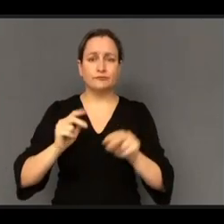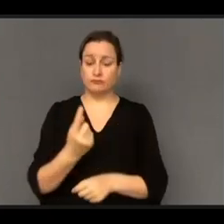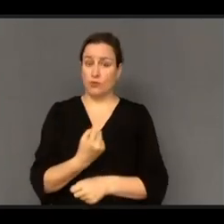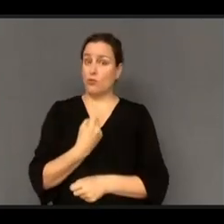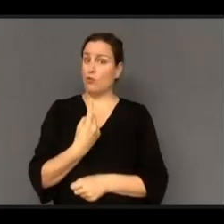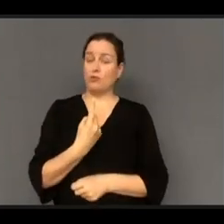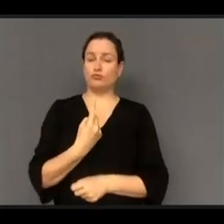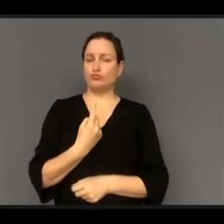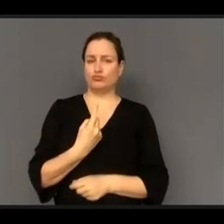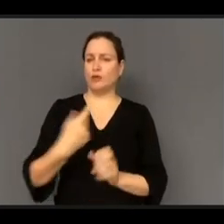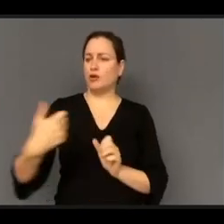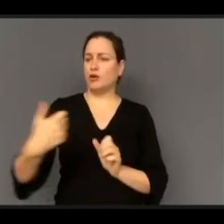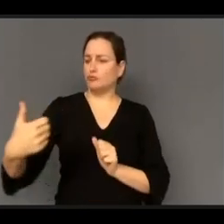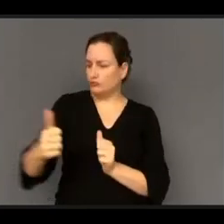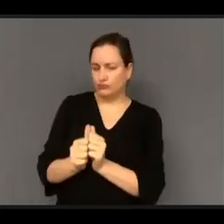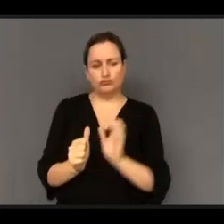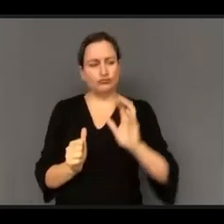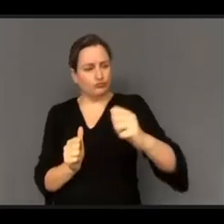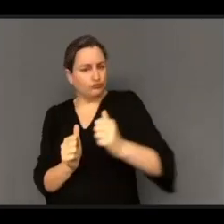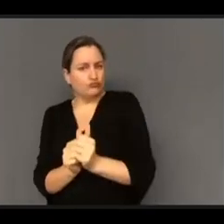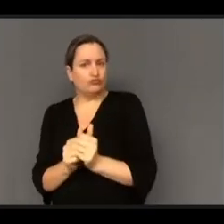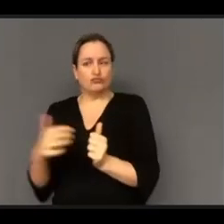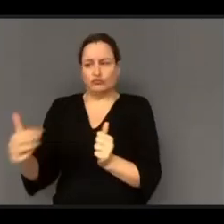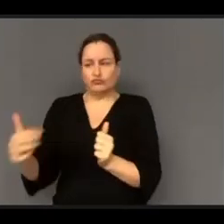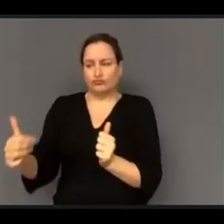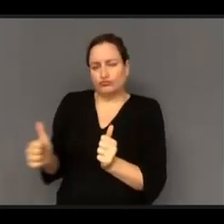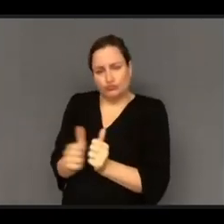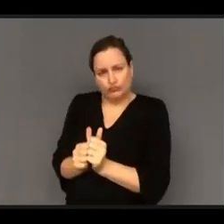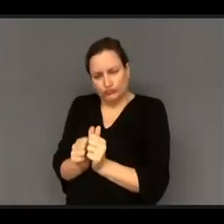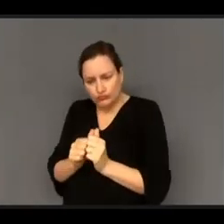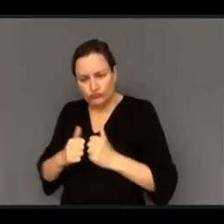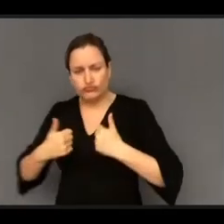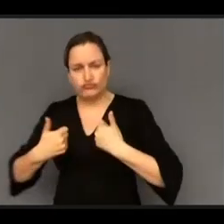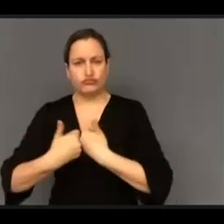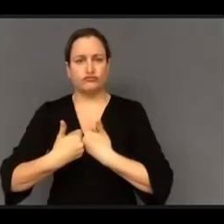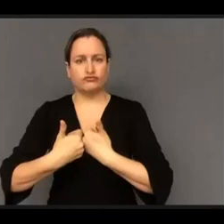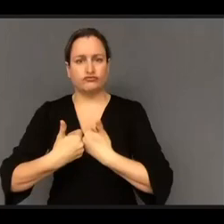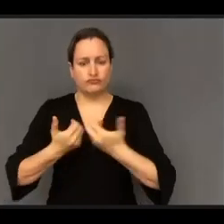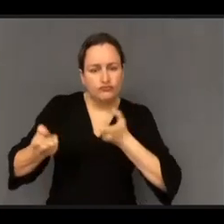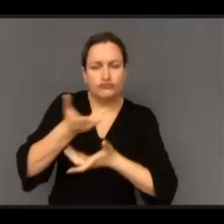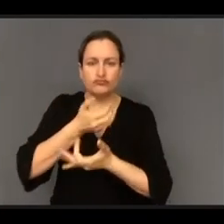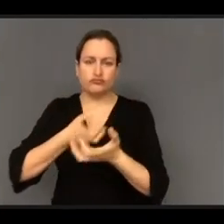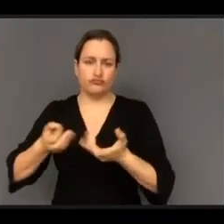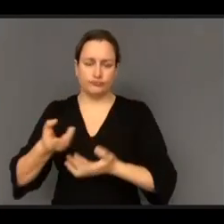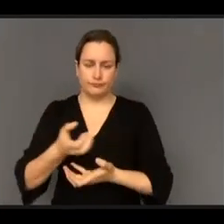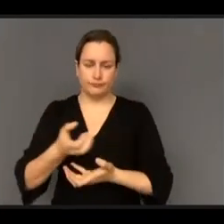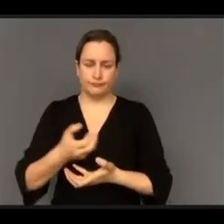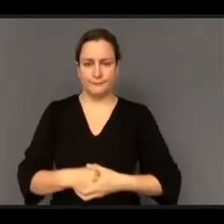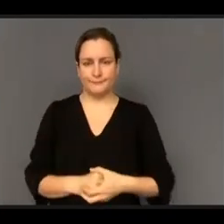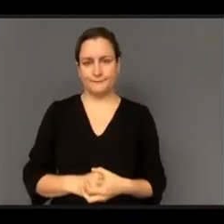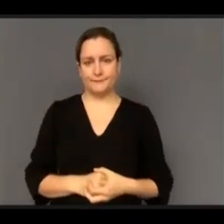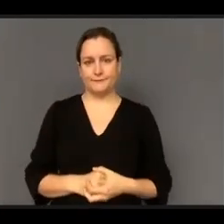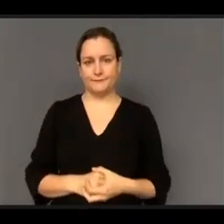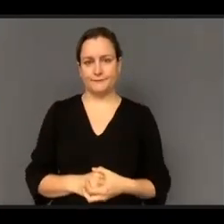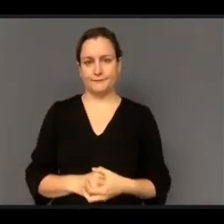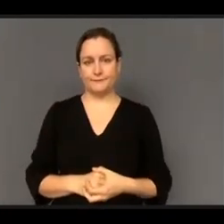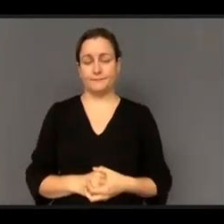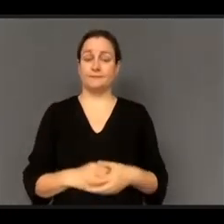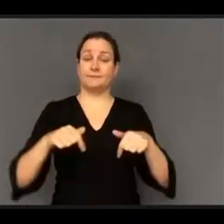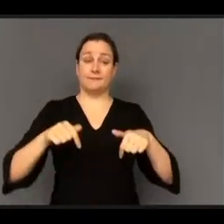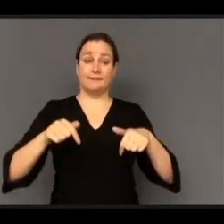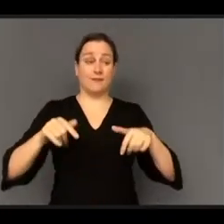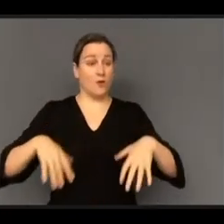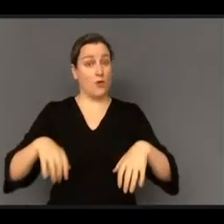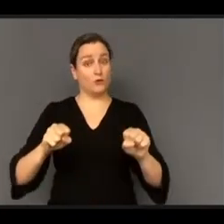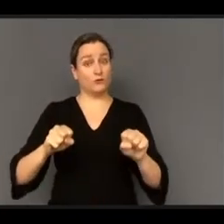最後になりますが、開催都市であるここ京都は豊かな歴史と伝